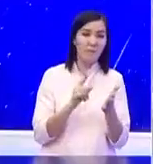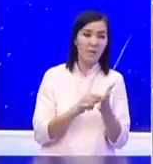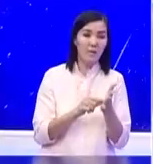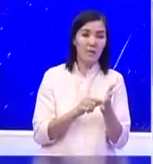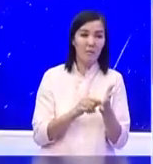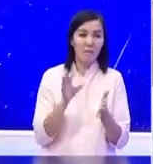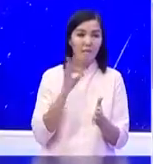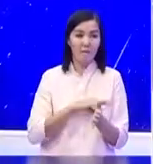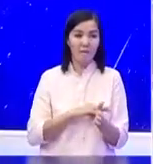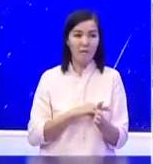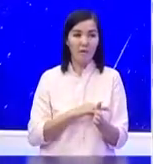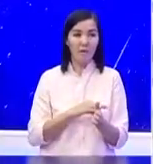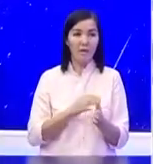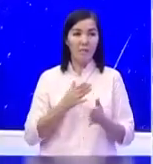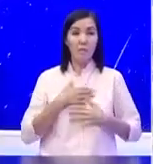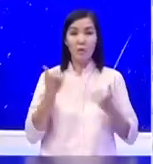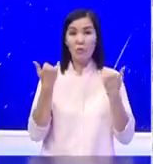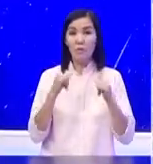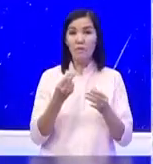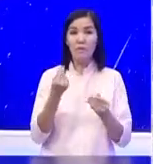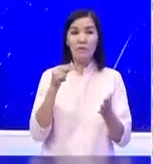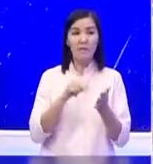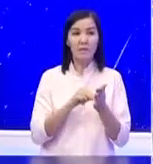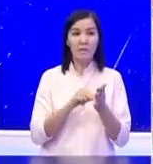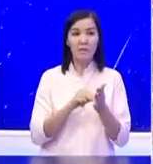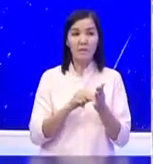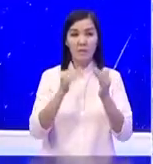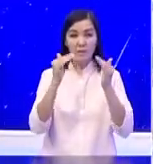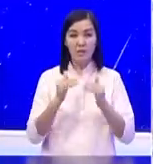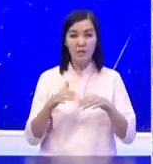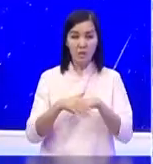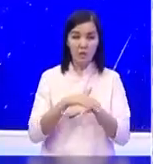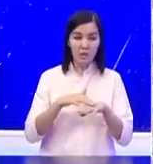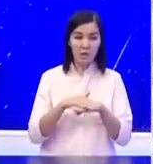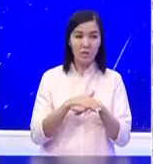Меня удивили цены, намного ниже этих рыночных.